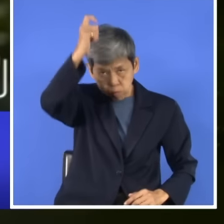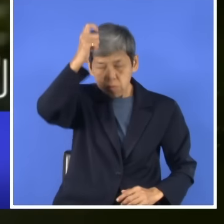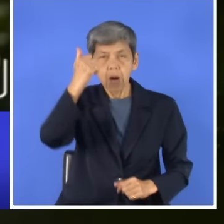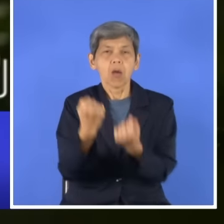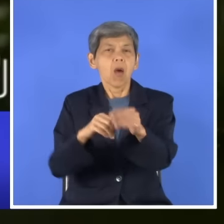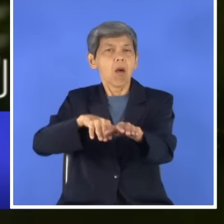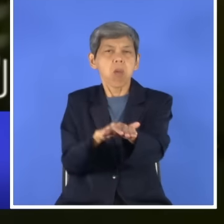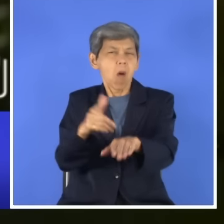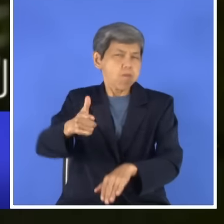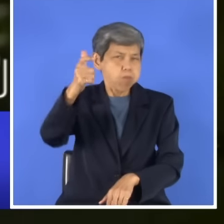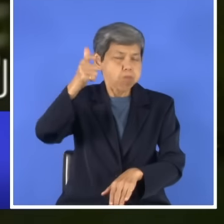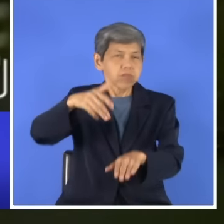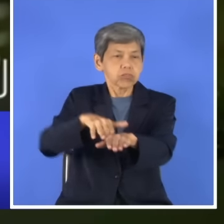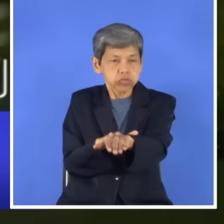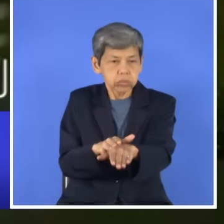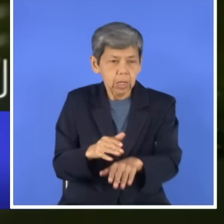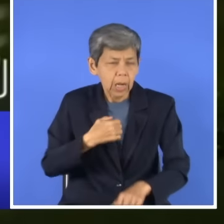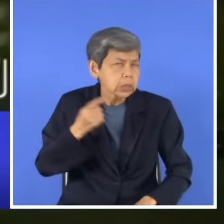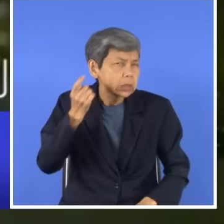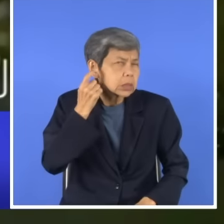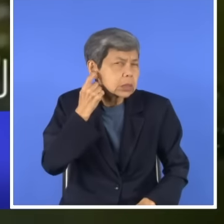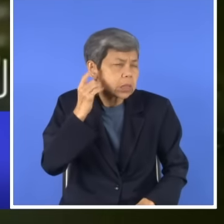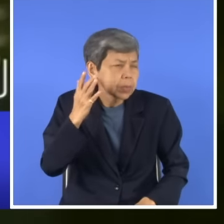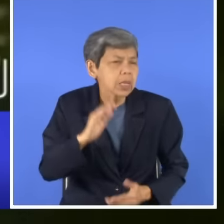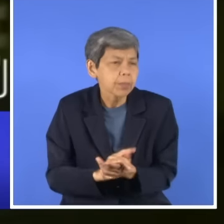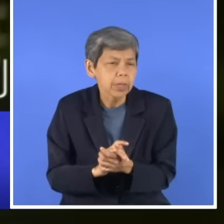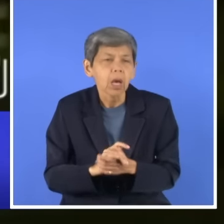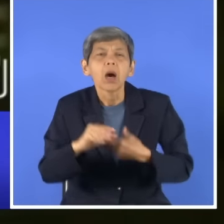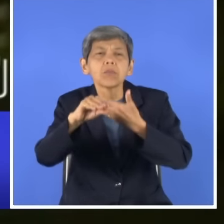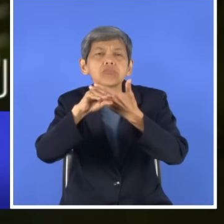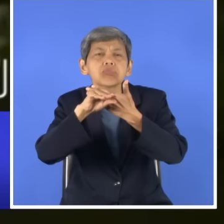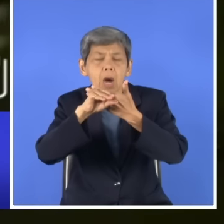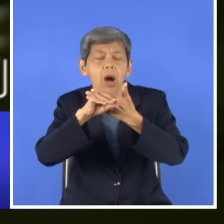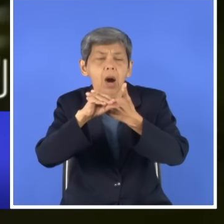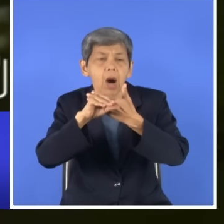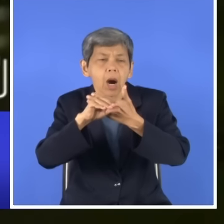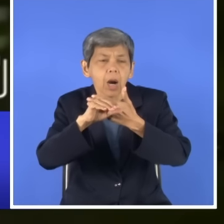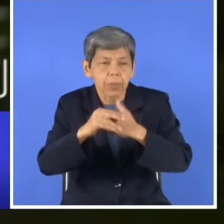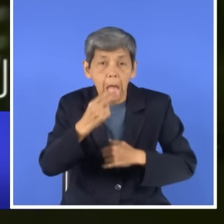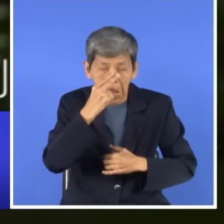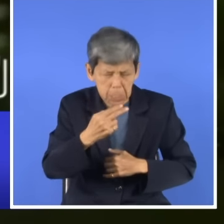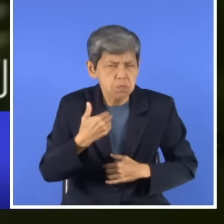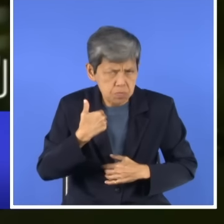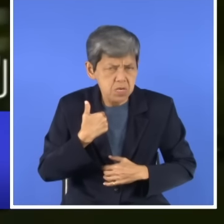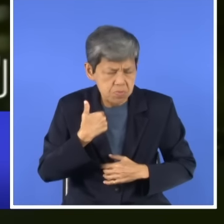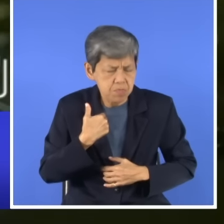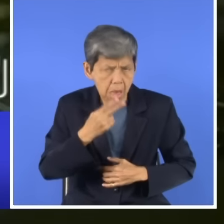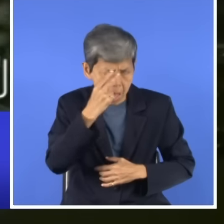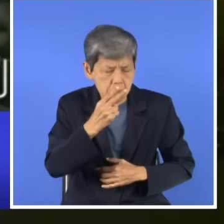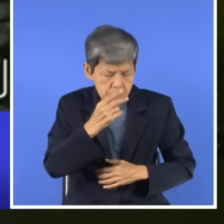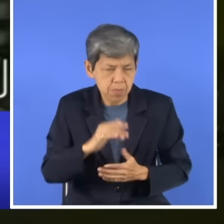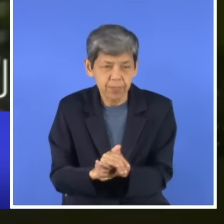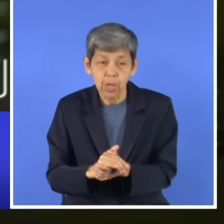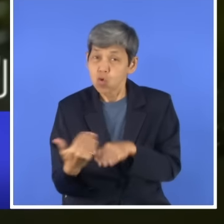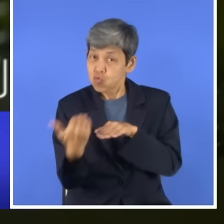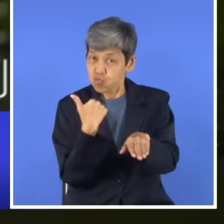งหลายนัดนะคะเราไม่ได้ค่อยได้ยินเสียงปืนเท่าไหร่เพราะว่าเป็นกล้องหน้ารถเขานะนะแต่ภาพเนี่ยพอจะเห็นอยู่ว่าเกิดอะไรขึ้นบน